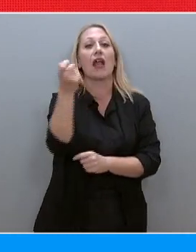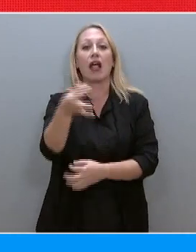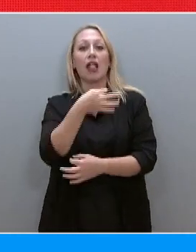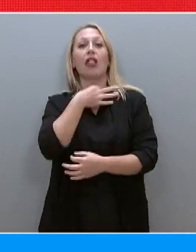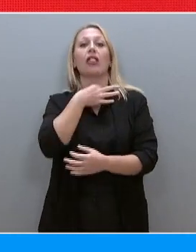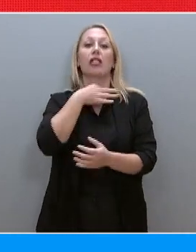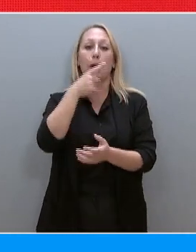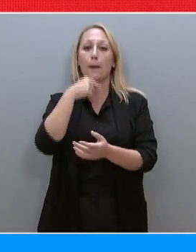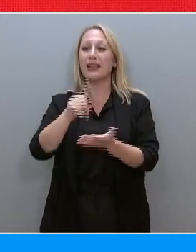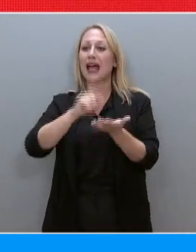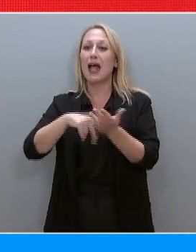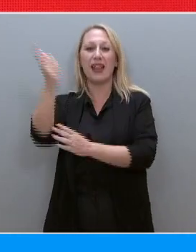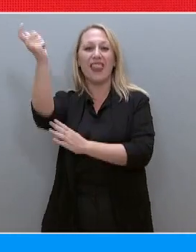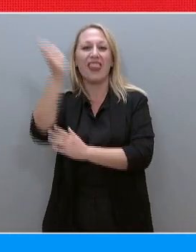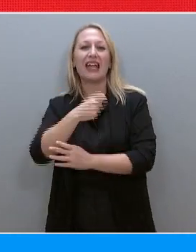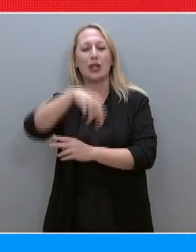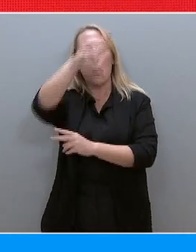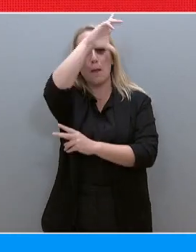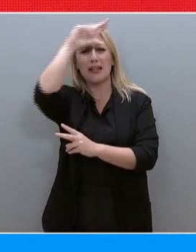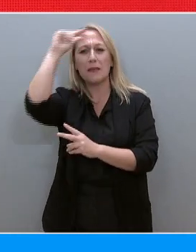από δάνεια για τη στέγη τους και για τις σπουδές τους.